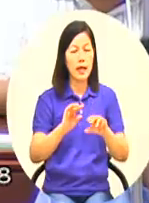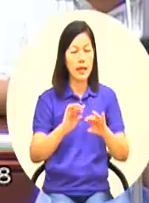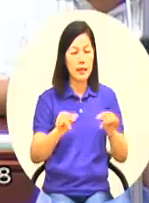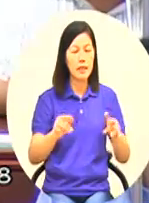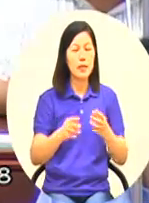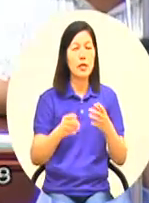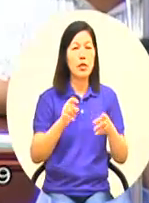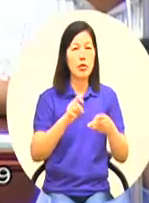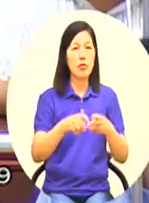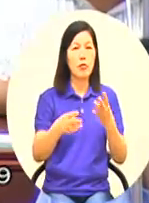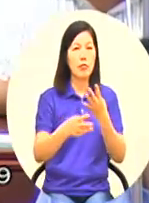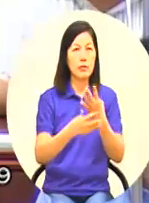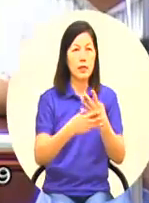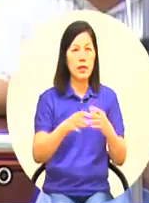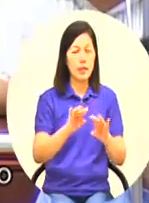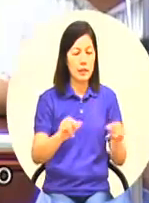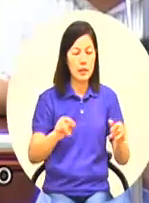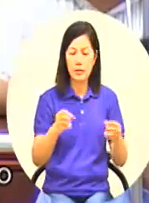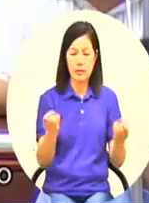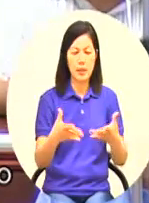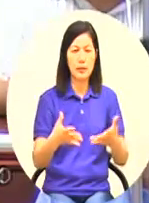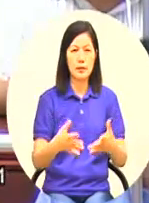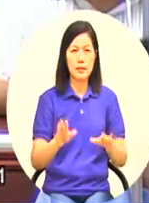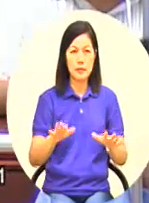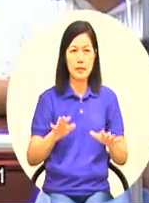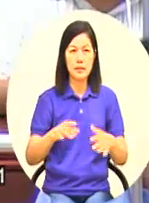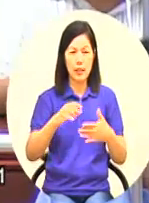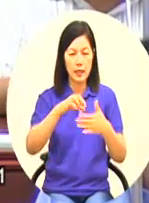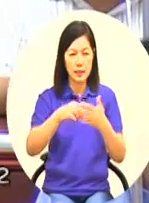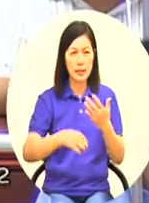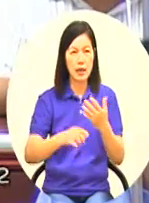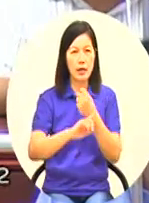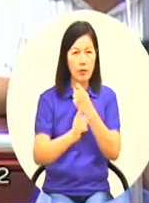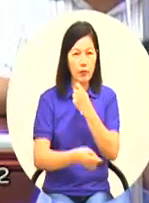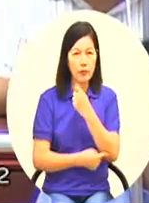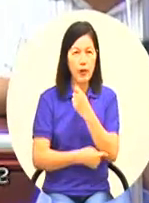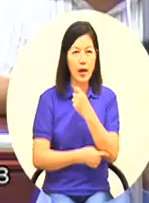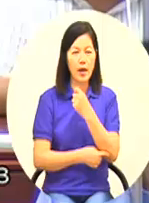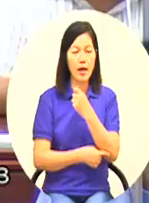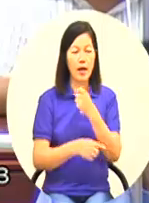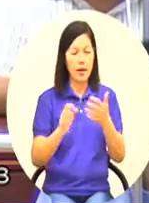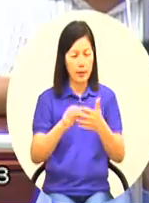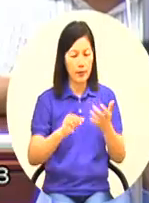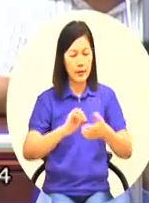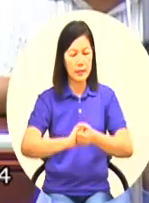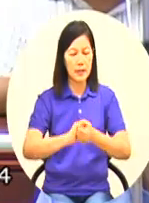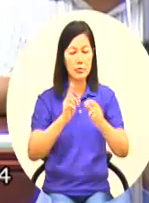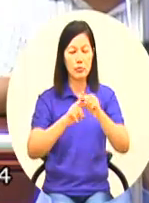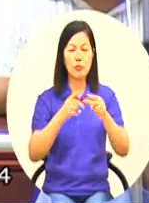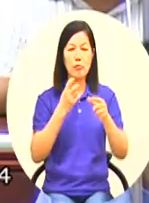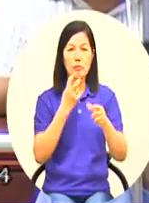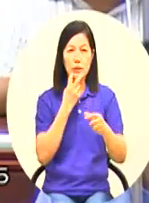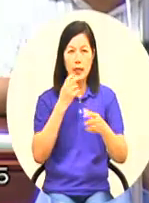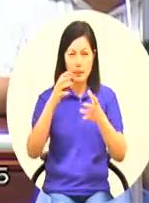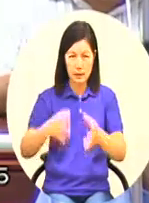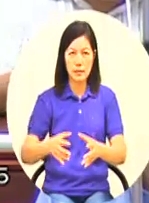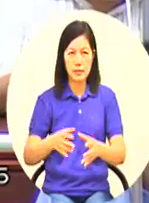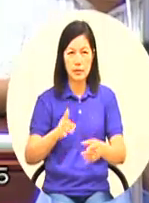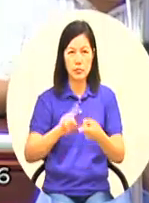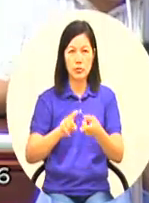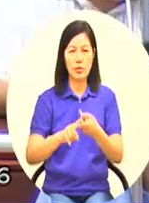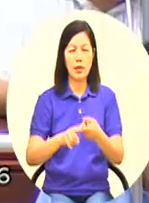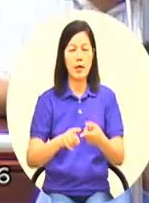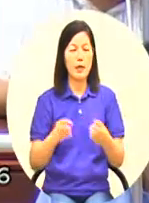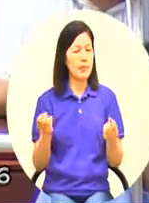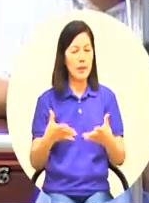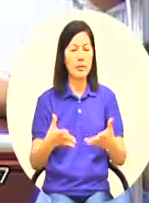无问题。这部分以目前的法规，这是中央的法规，这拢无问题。吼，安只是要